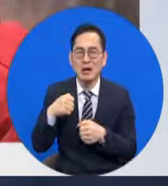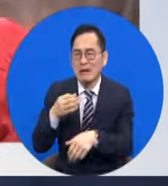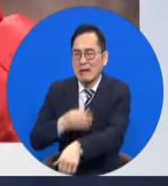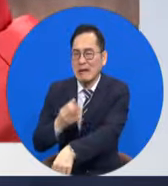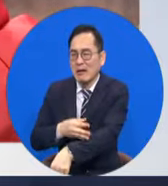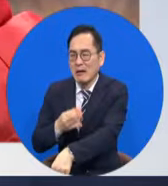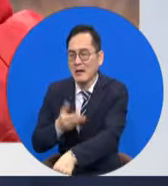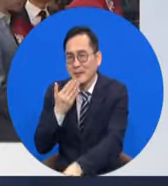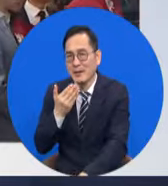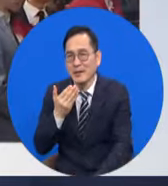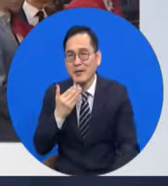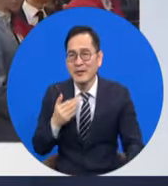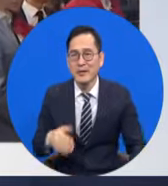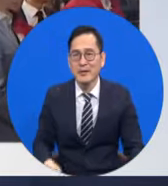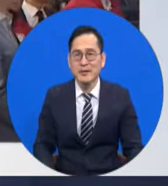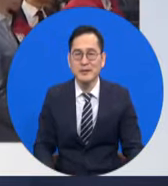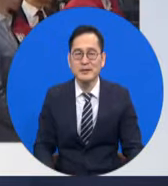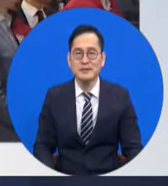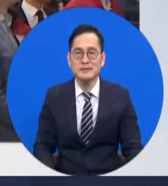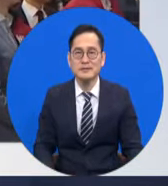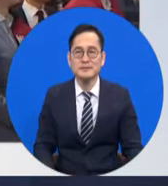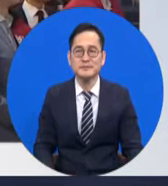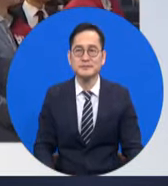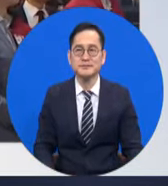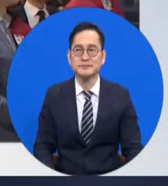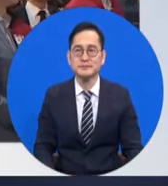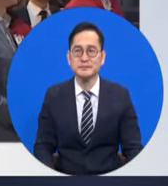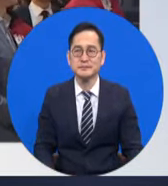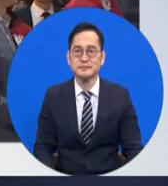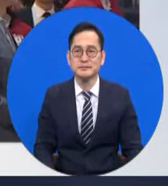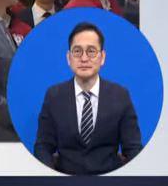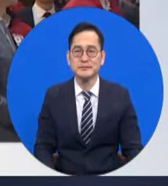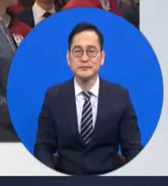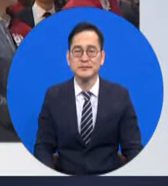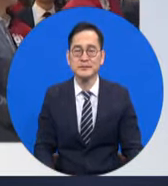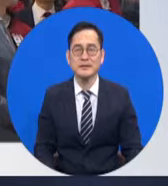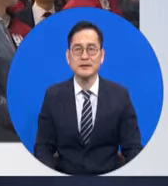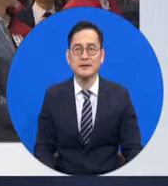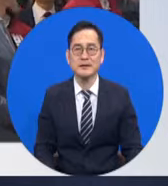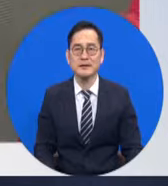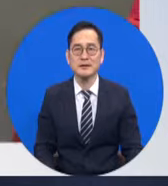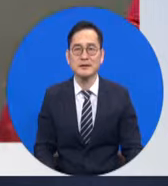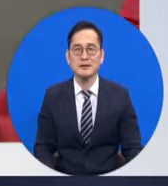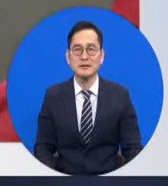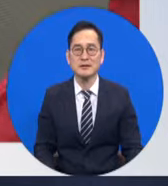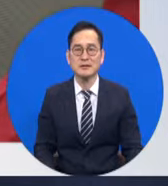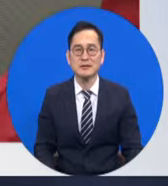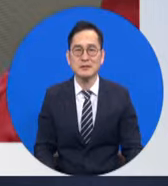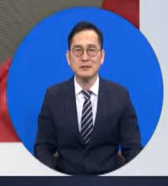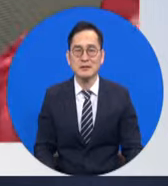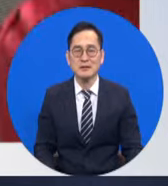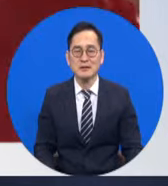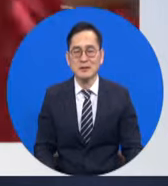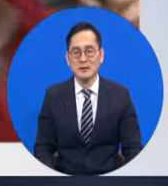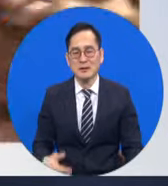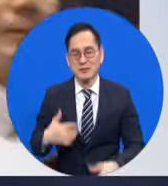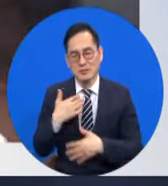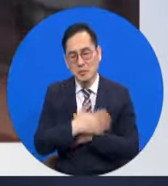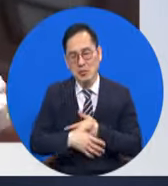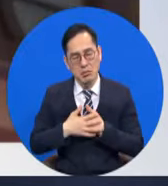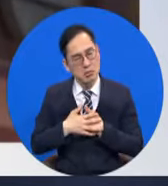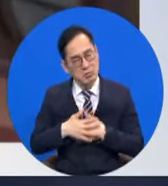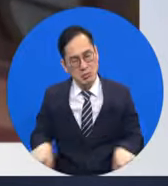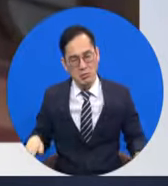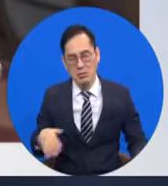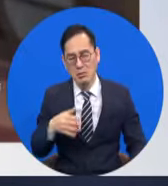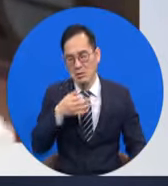뭐 차량 안에서 김밥 그로 식사를 해결하고 그렇게 많이 한다고 합니다. 그래서 지금 탈이 난 상태고 그것 때문에 어제